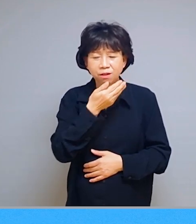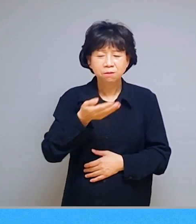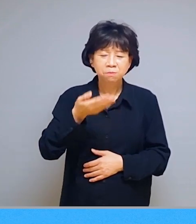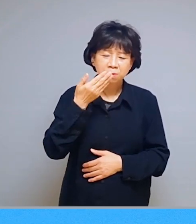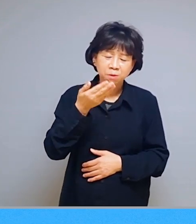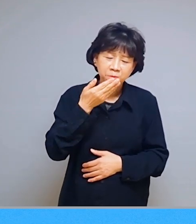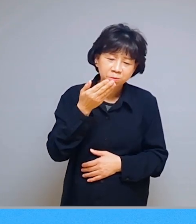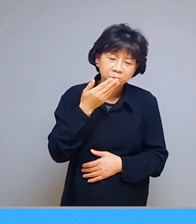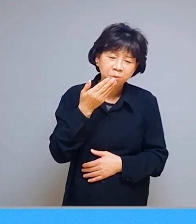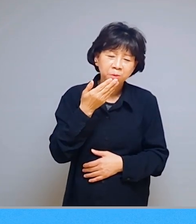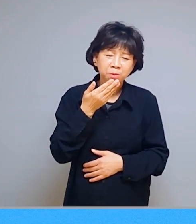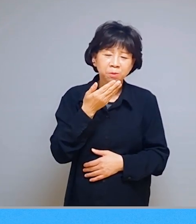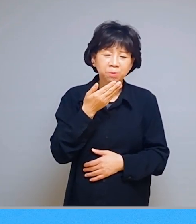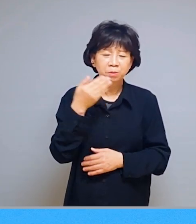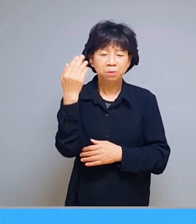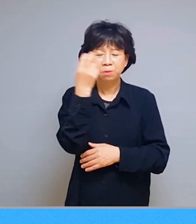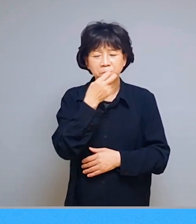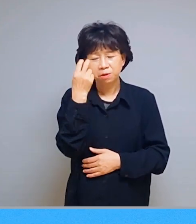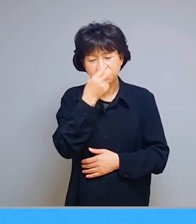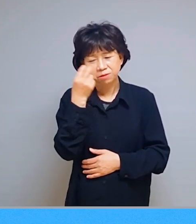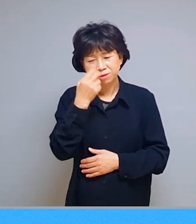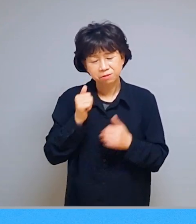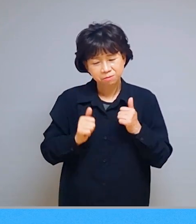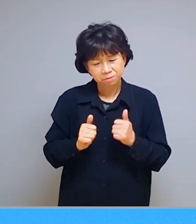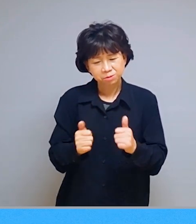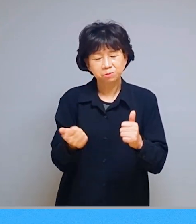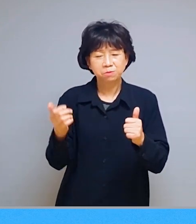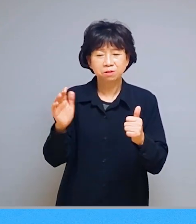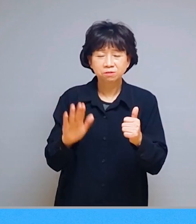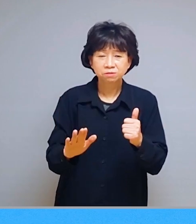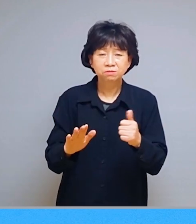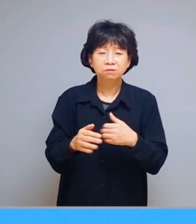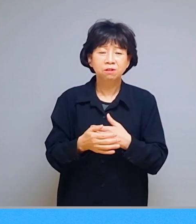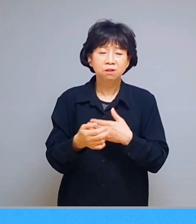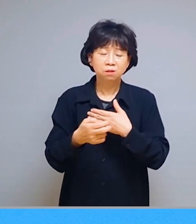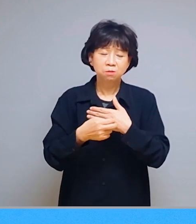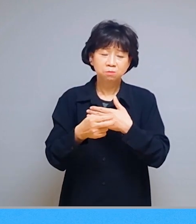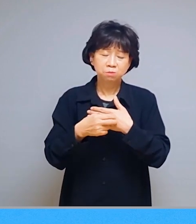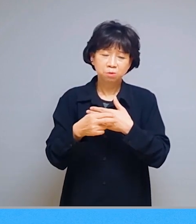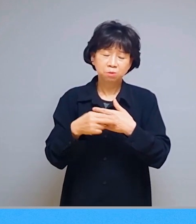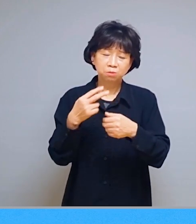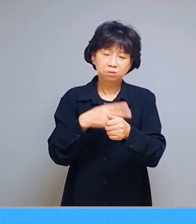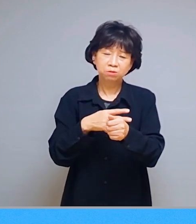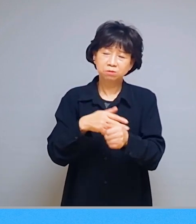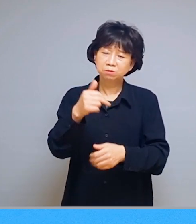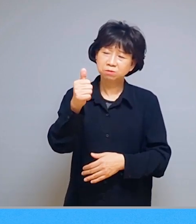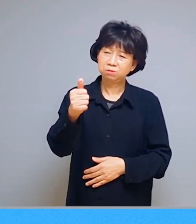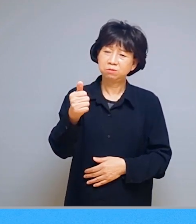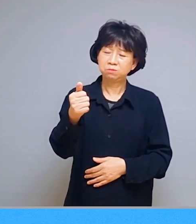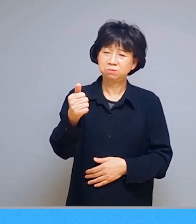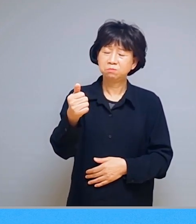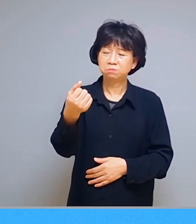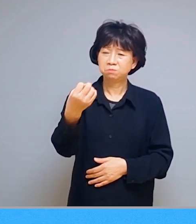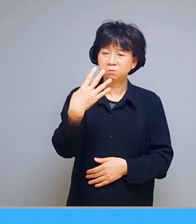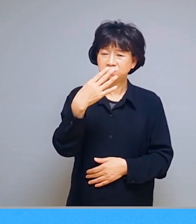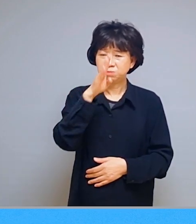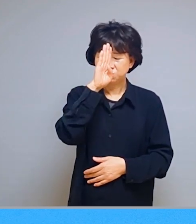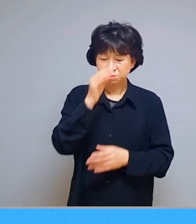건강이 안 좋다는 이야기를 병원에 가서 의사를 통해서 들었을 때 얼마나 상심이